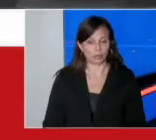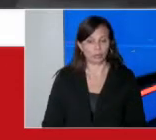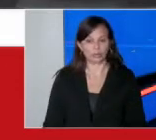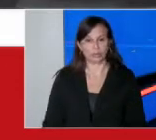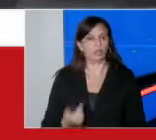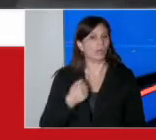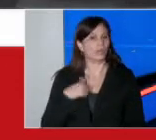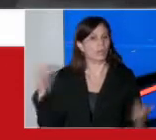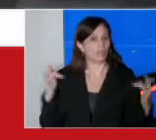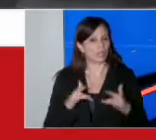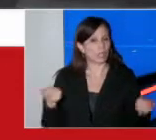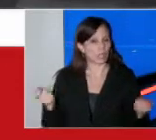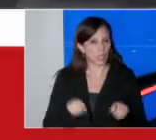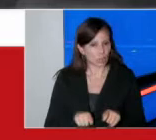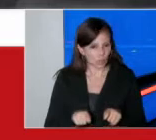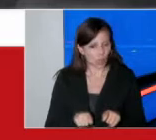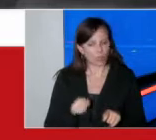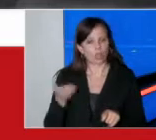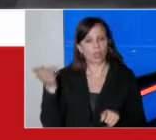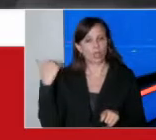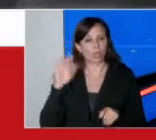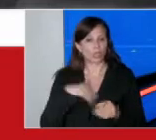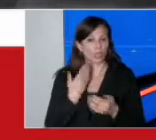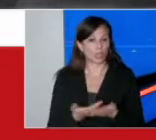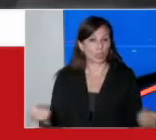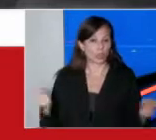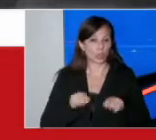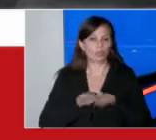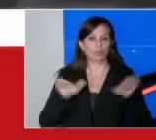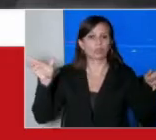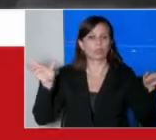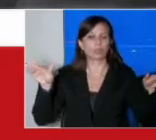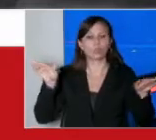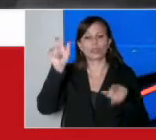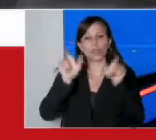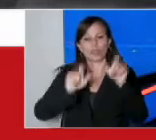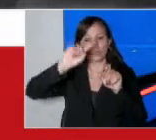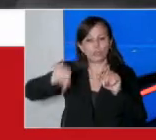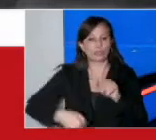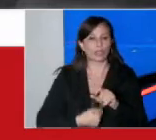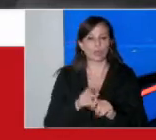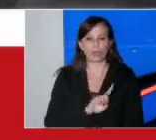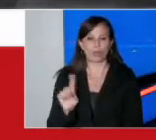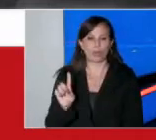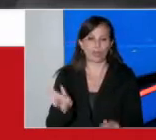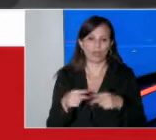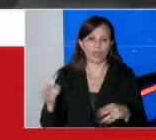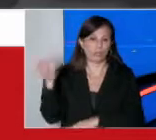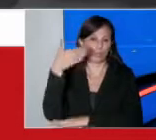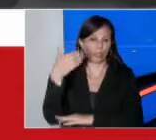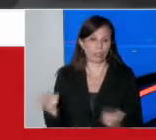אני התנגדתי לסגור, היו כאלה שהציעו לסגור לגמרי את לוד, אמרו לא ייכנס אף אחד, זה מטומטם. אי אפשר לסגור